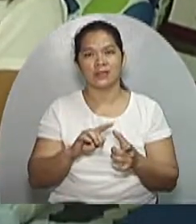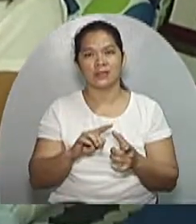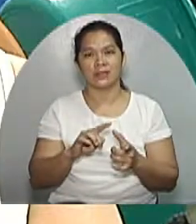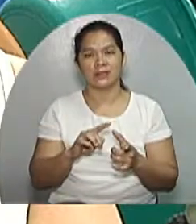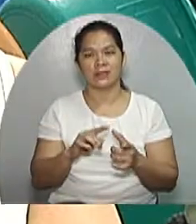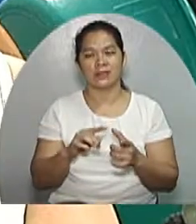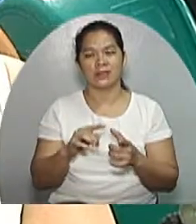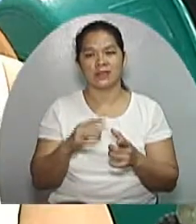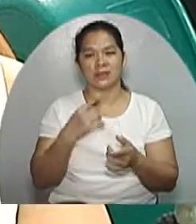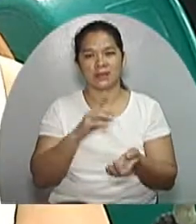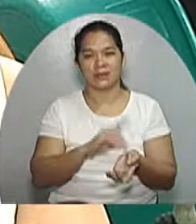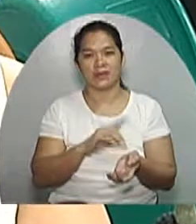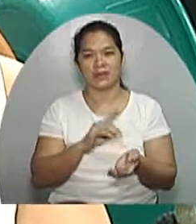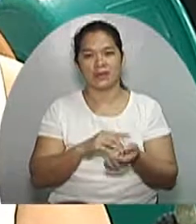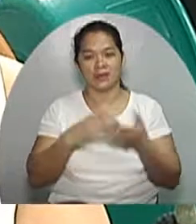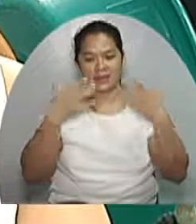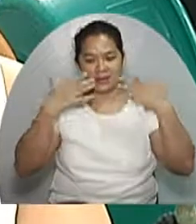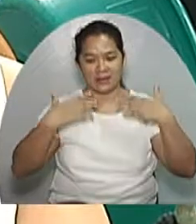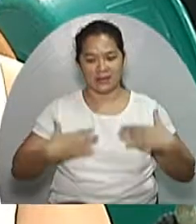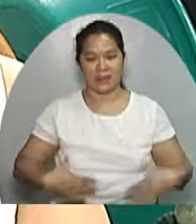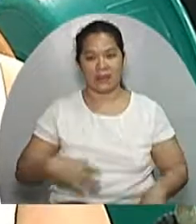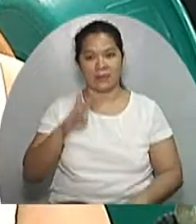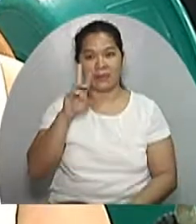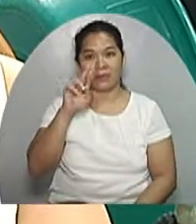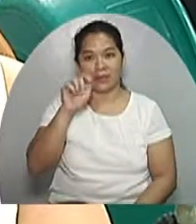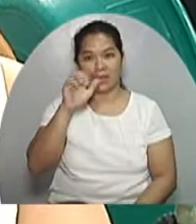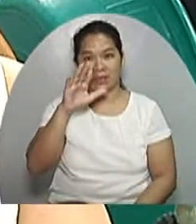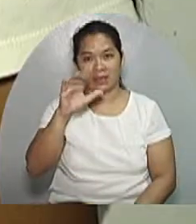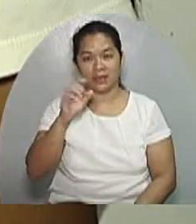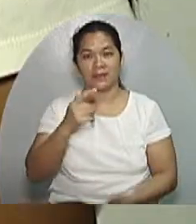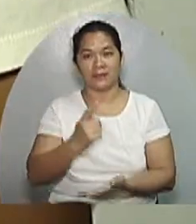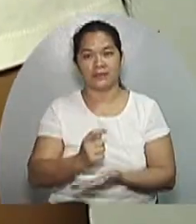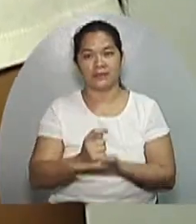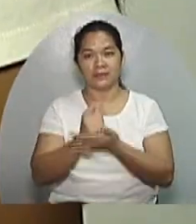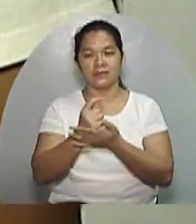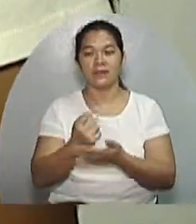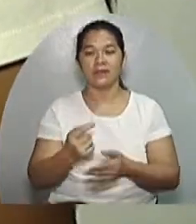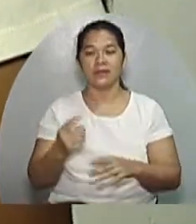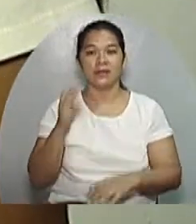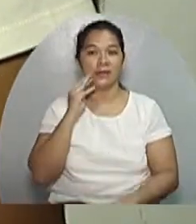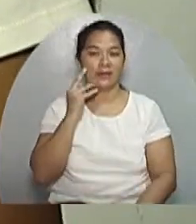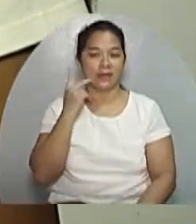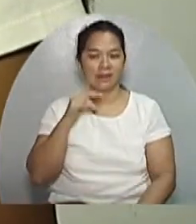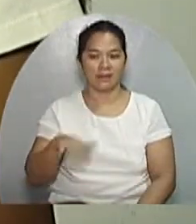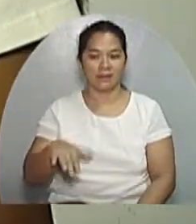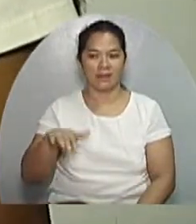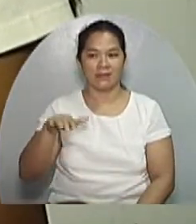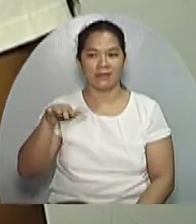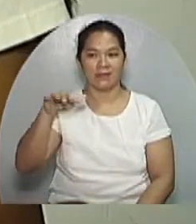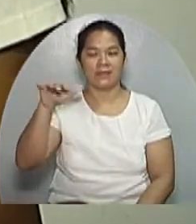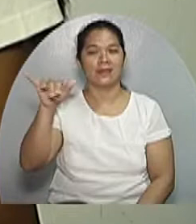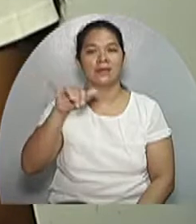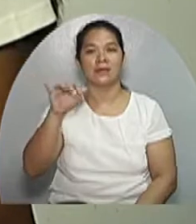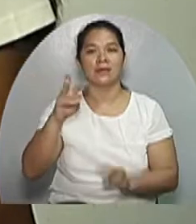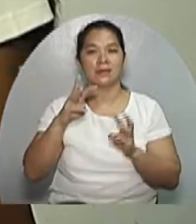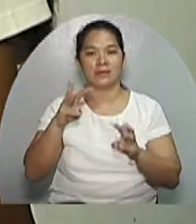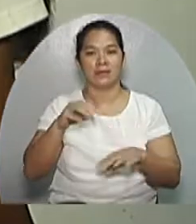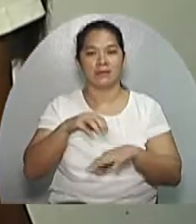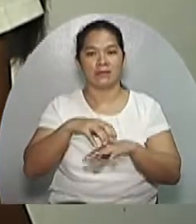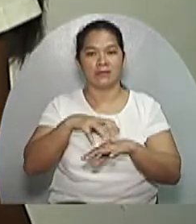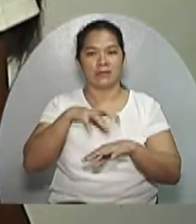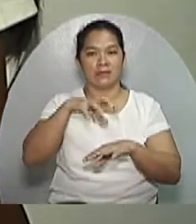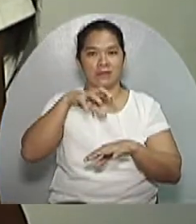Kaya pina-ano ng doktor na mag-brace at saka therapy. Habang lumalaki si Marian, lumalaki rin